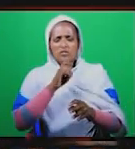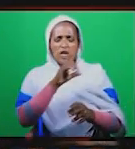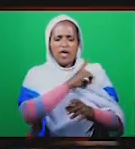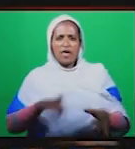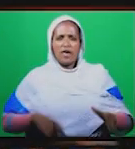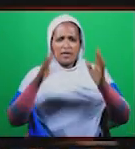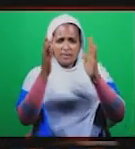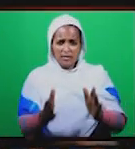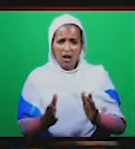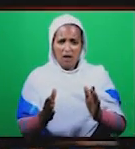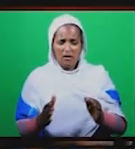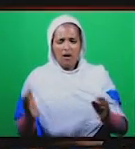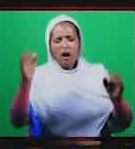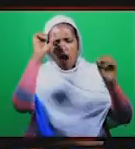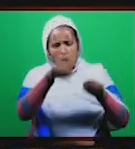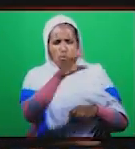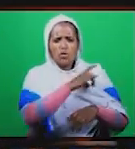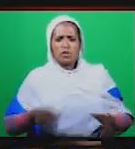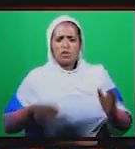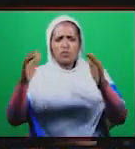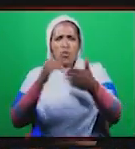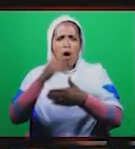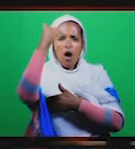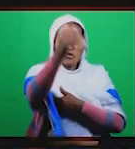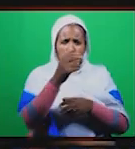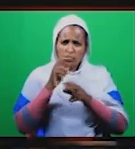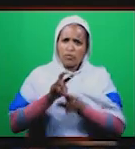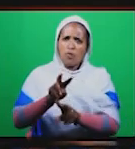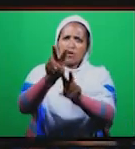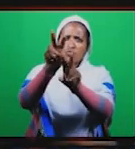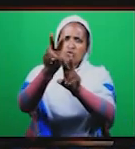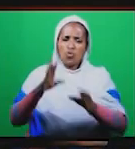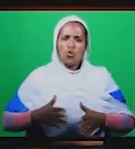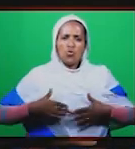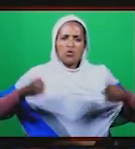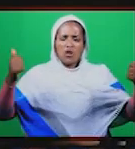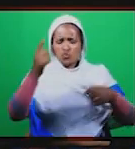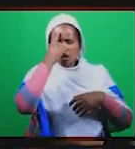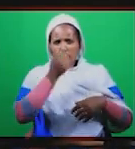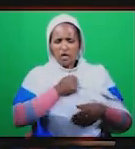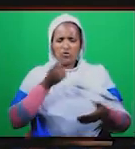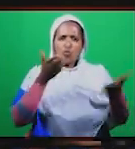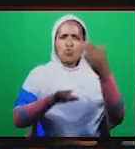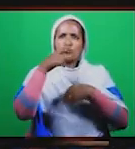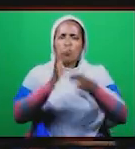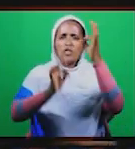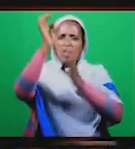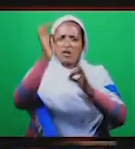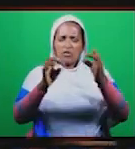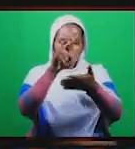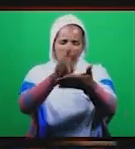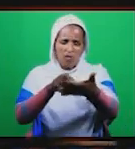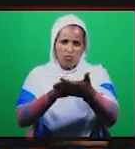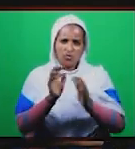ቅድም አንዱ አባት እንዳሉት እነዚህ የሞቱ ጀግኖች የክርስቲያን አዎ ክርስቲያኖች